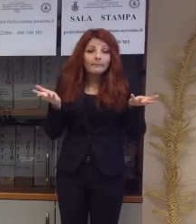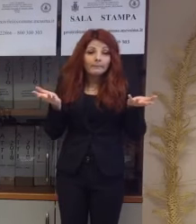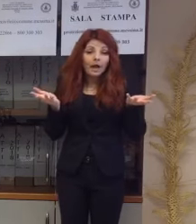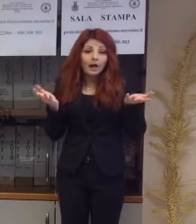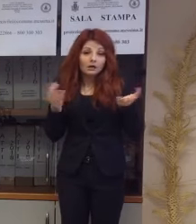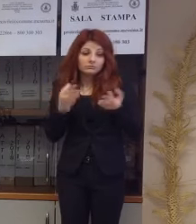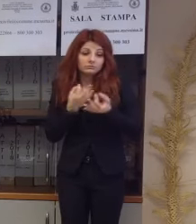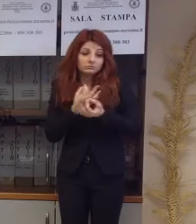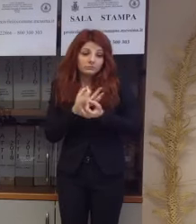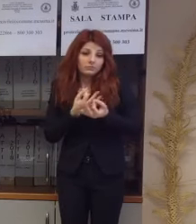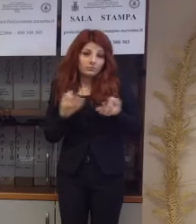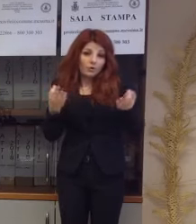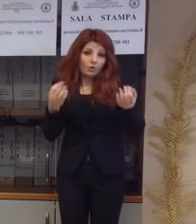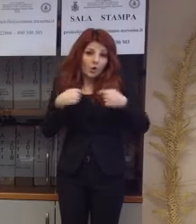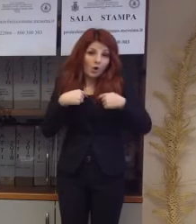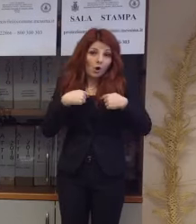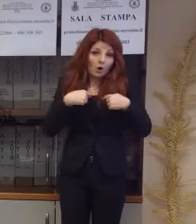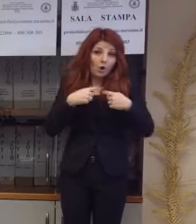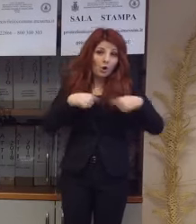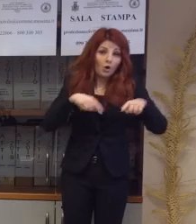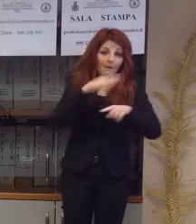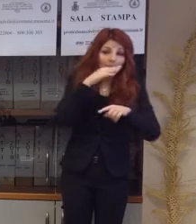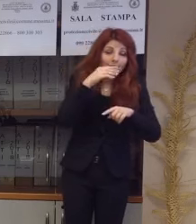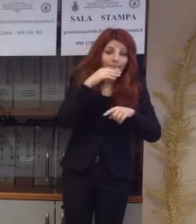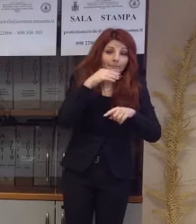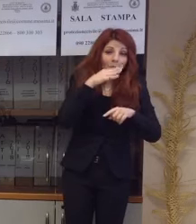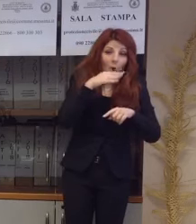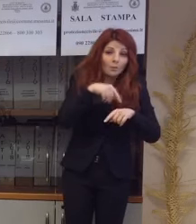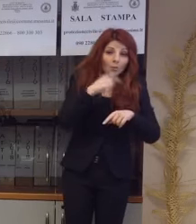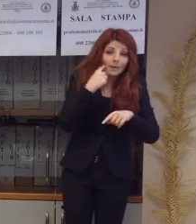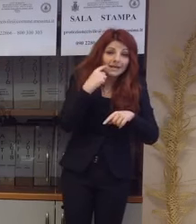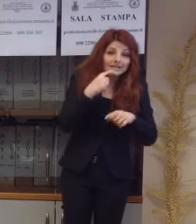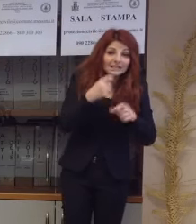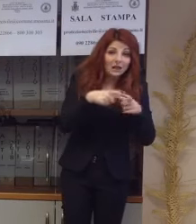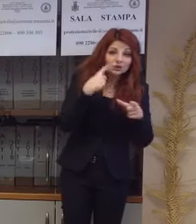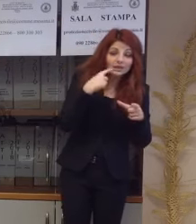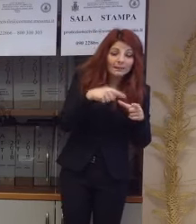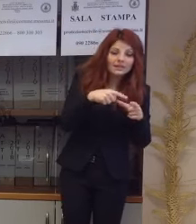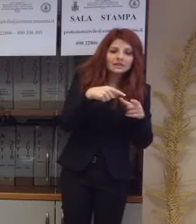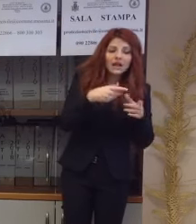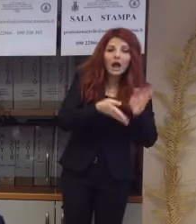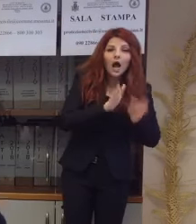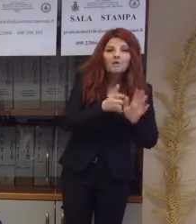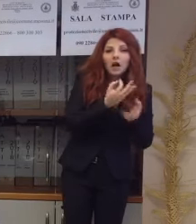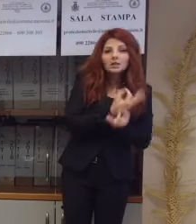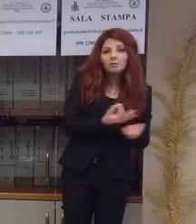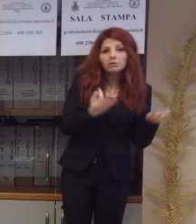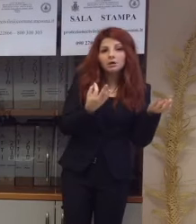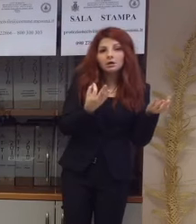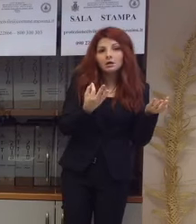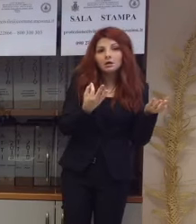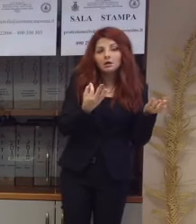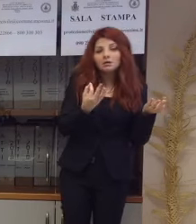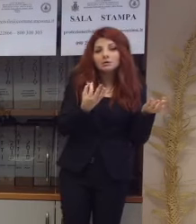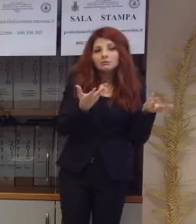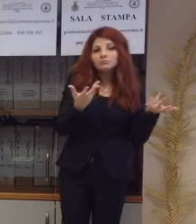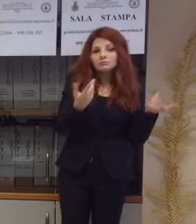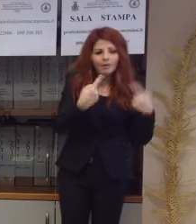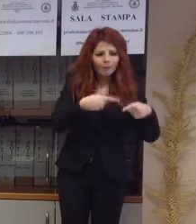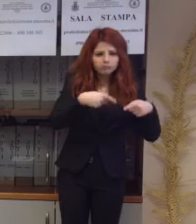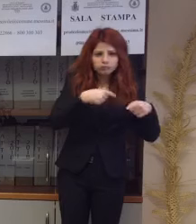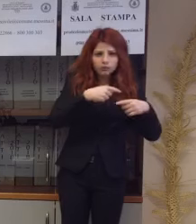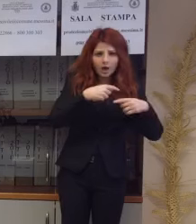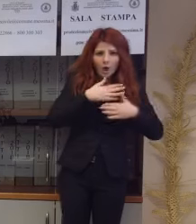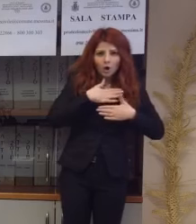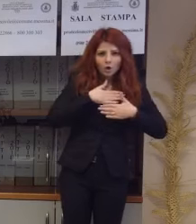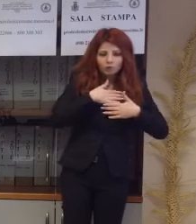invece stiamo vedendo che tutto ciò che è iniziato a Messina è stato, e sono contento, perché quando vengono imitati modelli positivi,